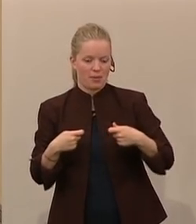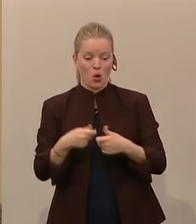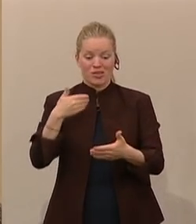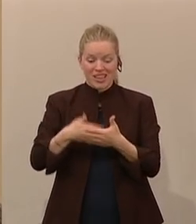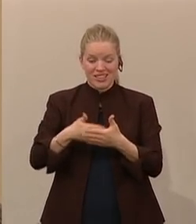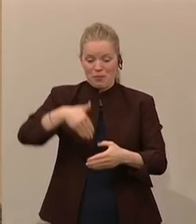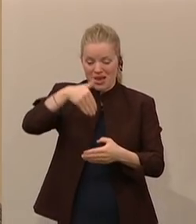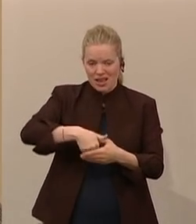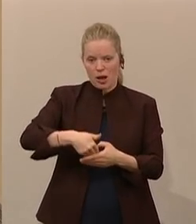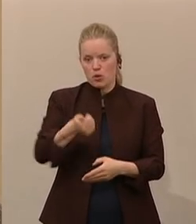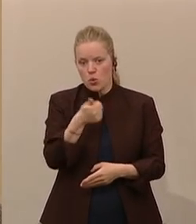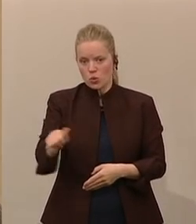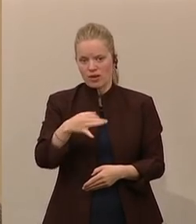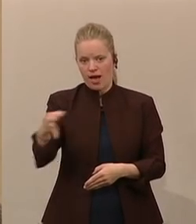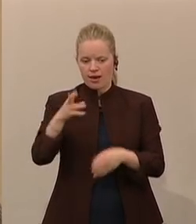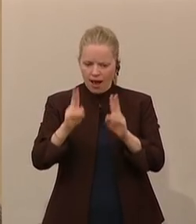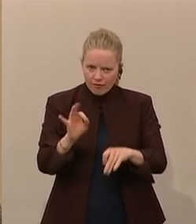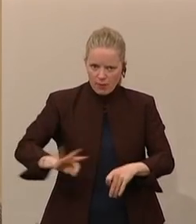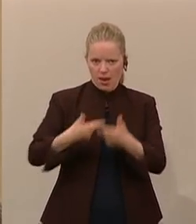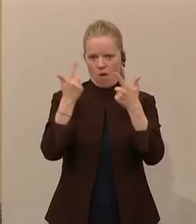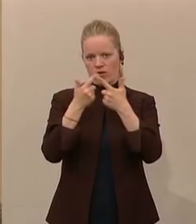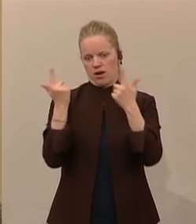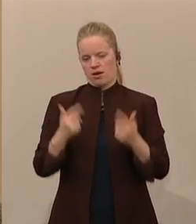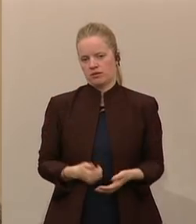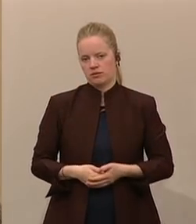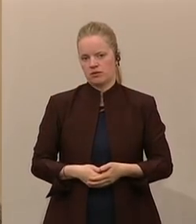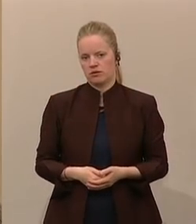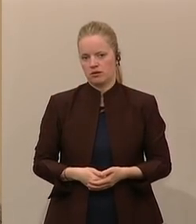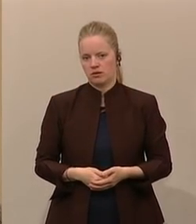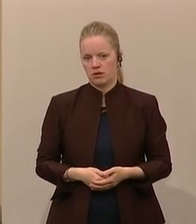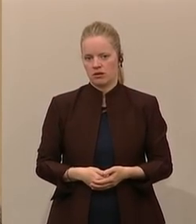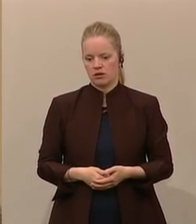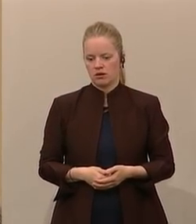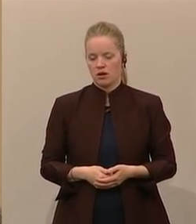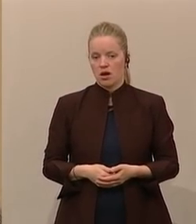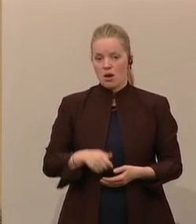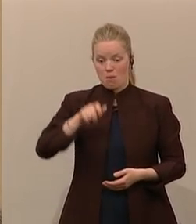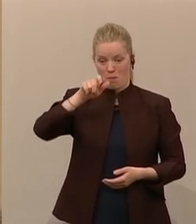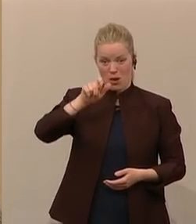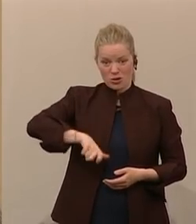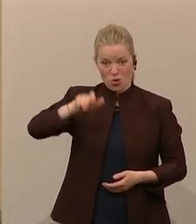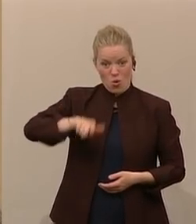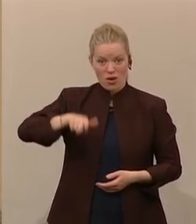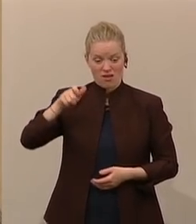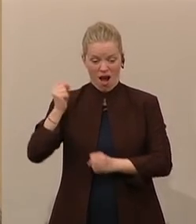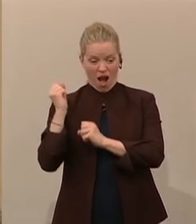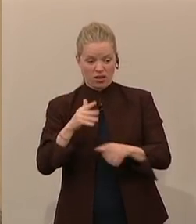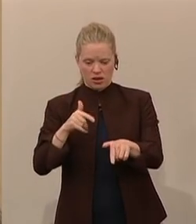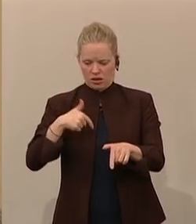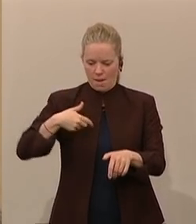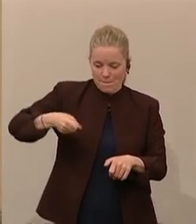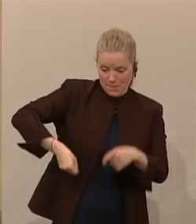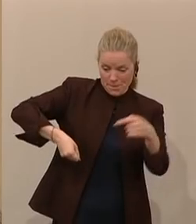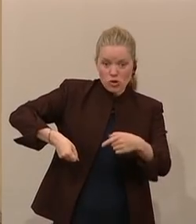100 Tagen dieses Verbrechen aufklären können und die Attentäter mit den fertig gepackten Bomben aufhalten